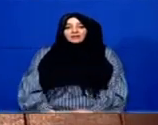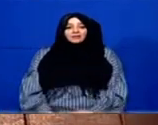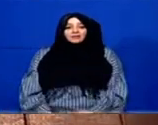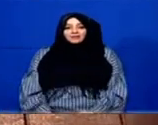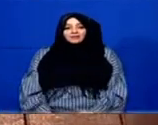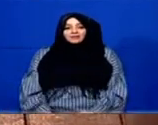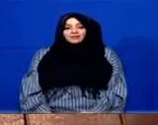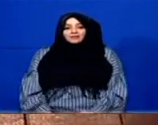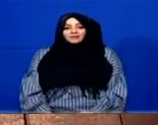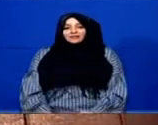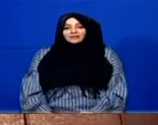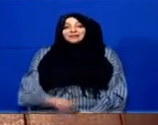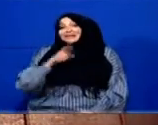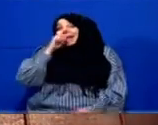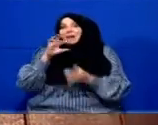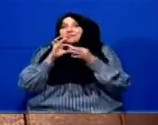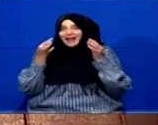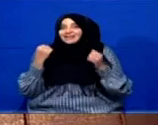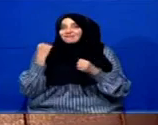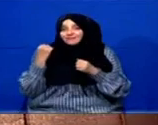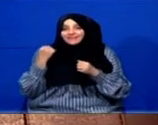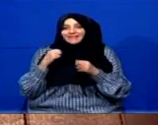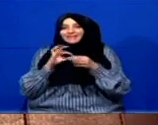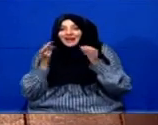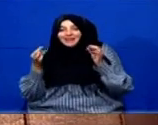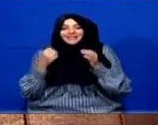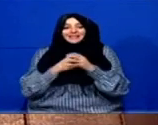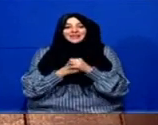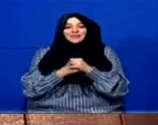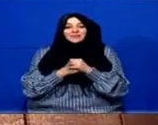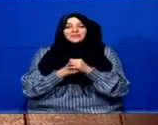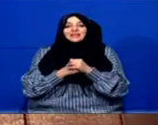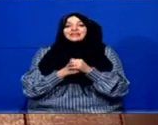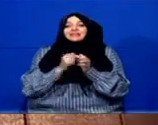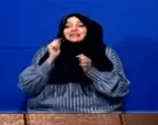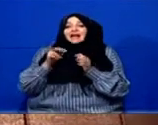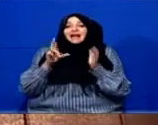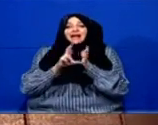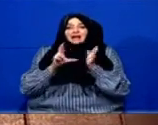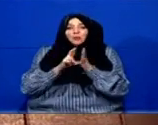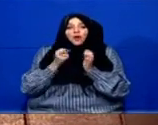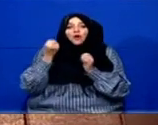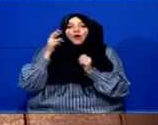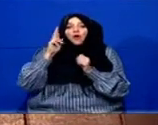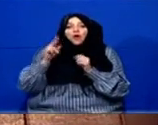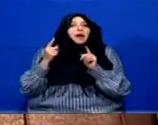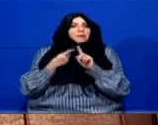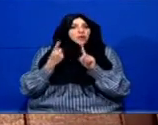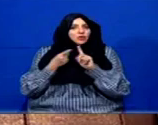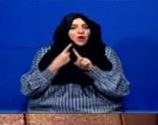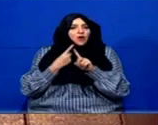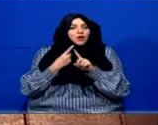يكون مؤنث وهكذا الى اخر ما يقال في هذه القاعده الذهبيه هي قاعده مهمه